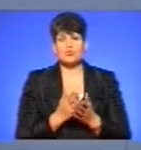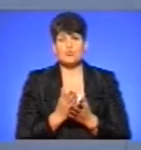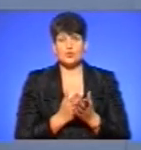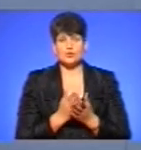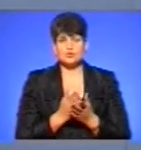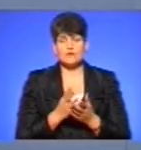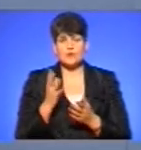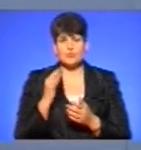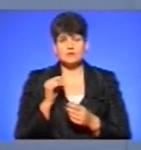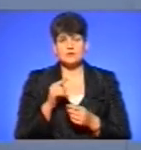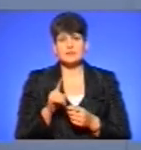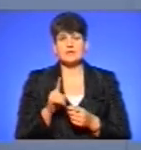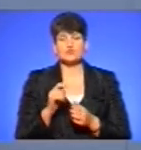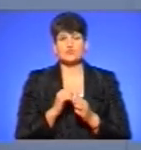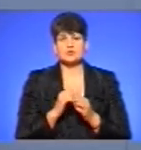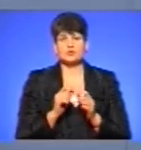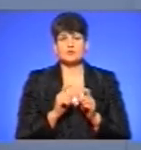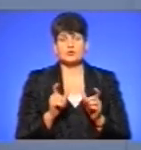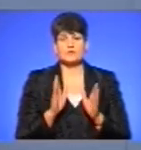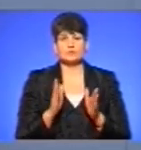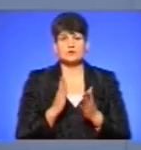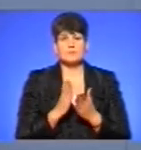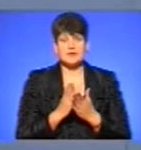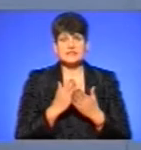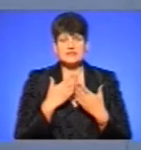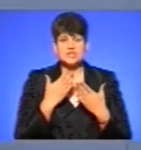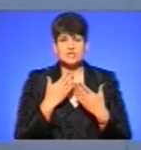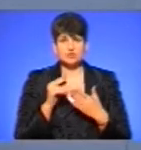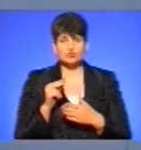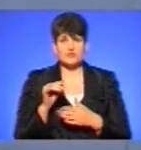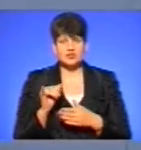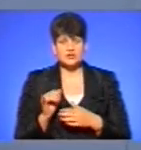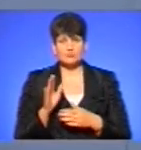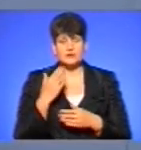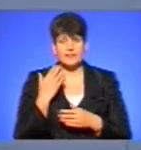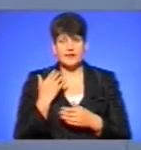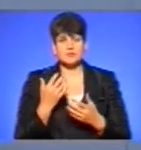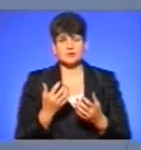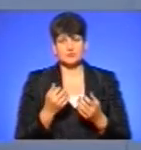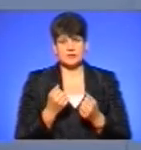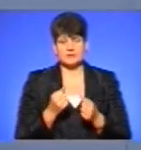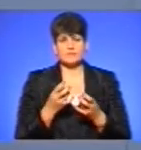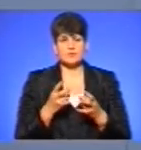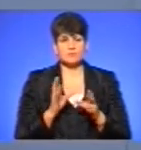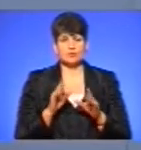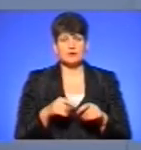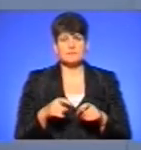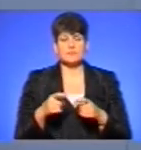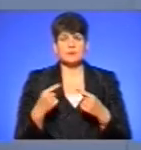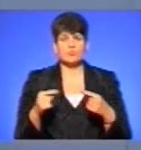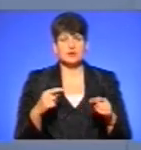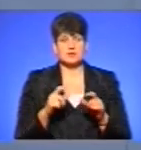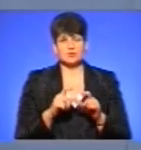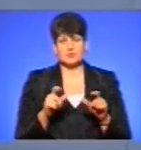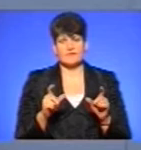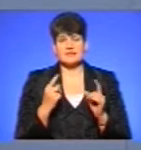будуть кожна державна установа мати ці щитувачі, знаєте, буде легше отримати. Не потрібно буде бігати по різних установах, а можна в